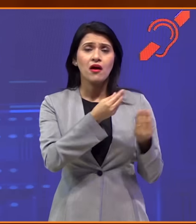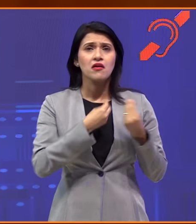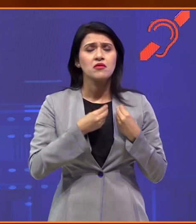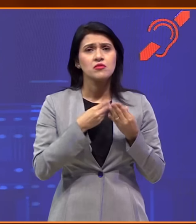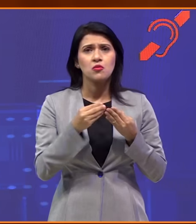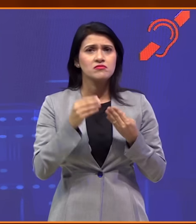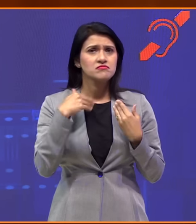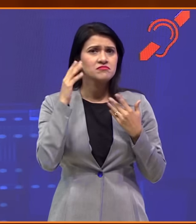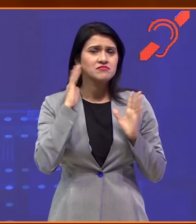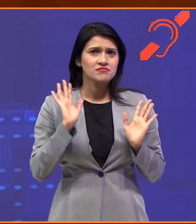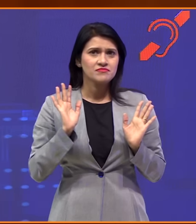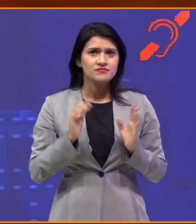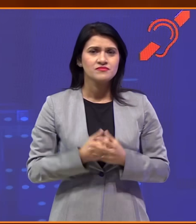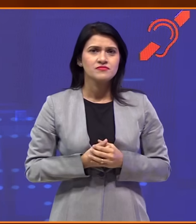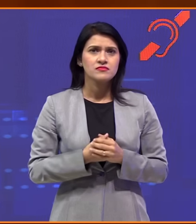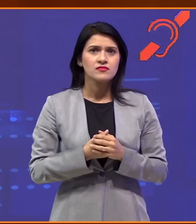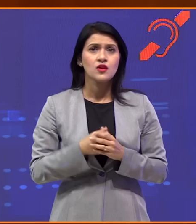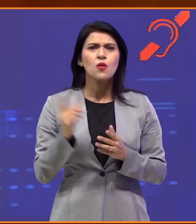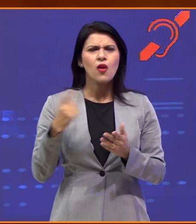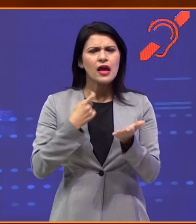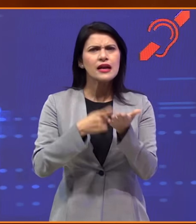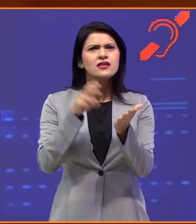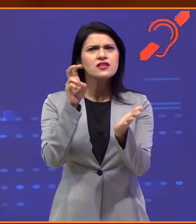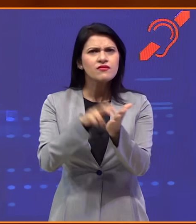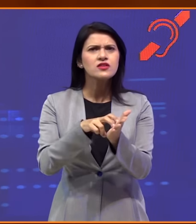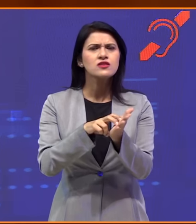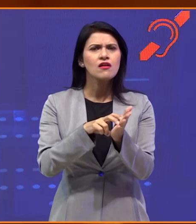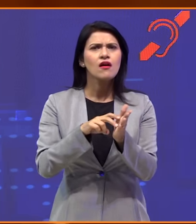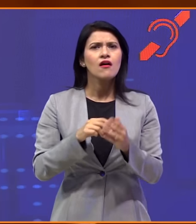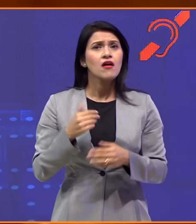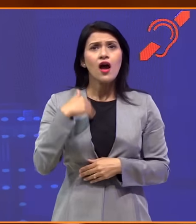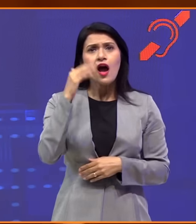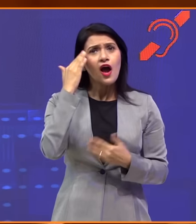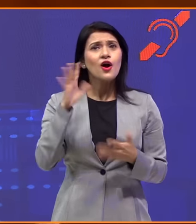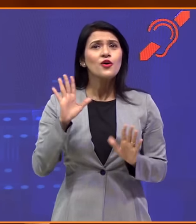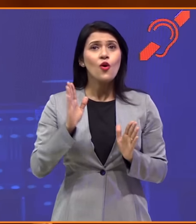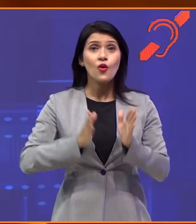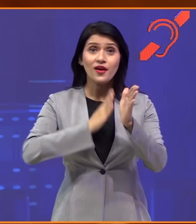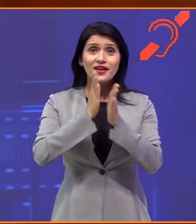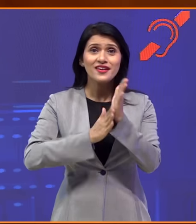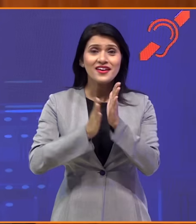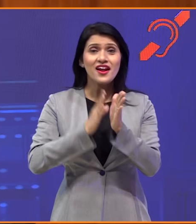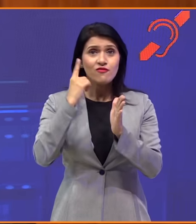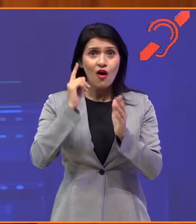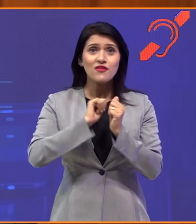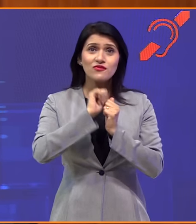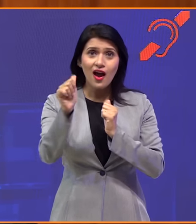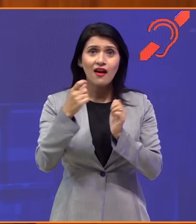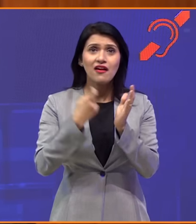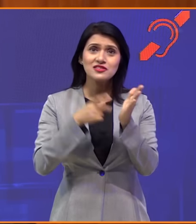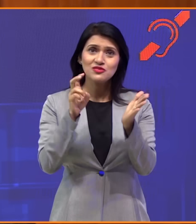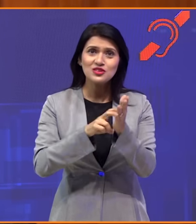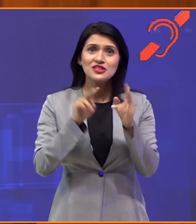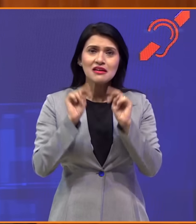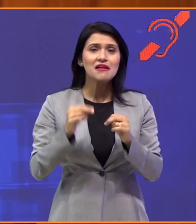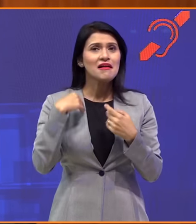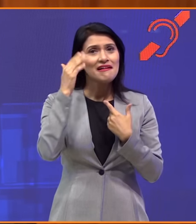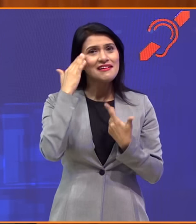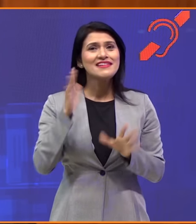देंगे तो रिजर्वेशन कराना पड़ेगा तो मैं मुझे पता नहीं था कि भाई ट्रेन में इतनी दूर जाने के लिए रिजर्वेशन कराना पड़ता